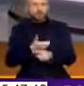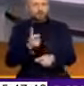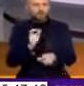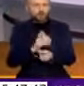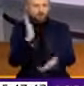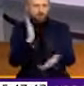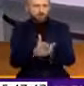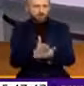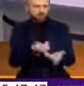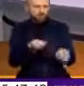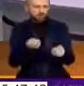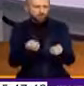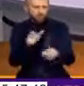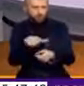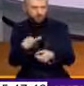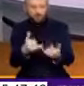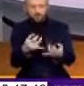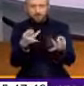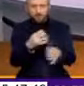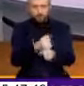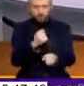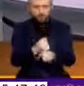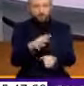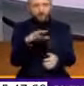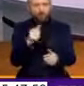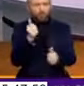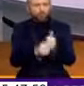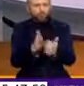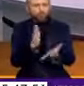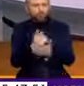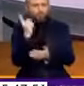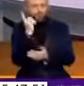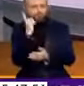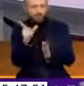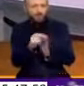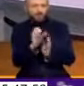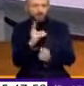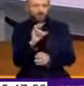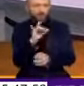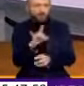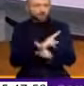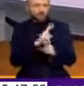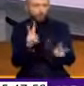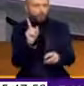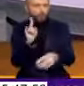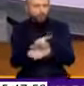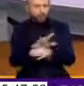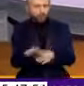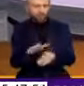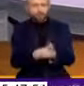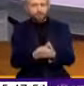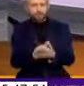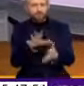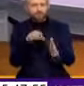пряме волевиявлення. Зараз це елементарно робити. Зараз в кожного є телефон зі сканером, вже ніхто нікого не обдурить. Вставляється